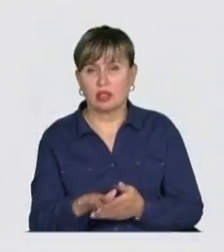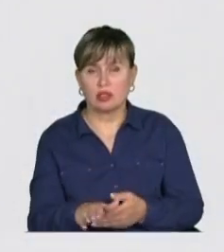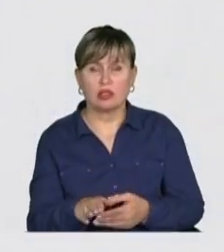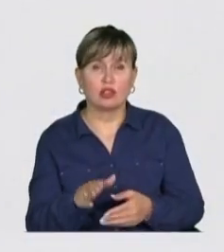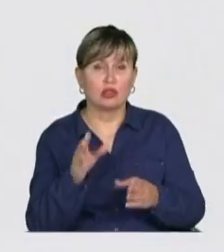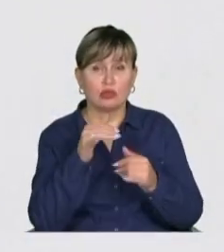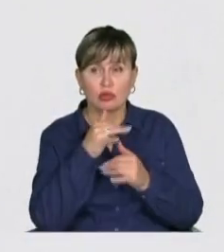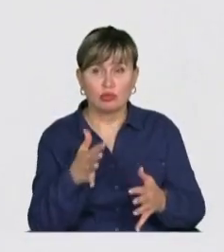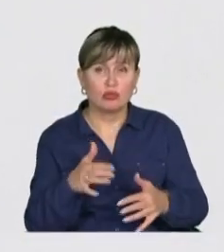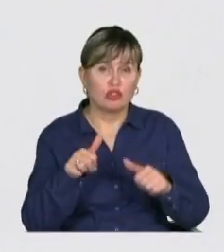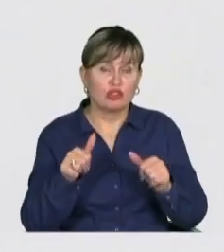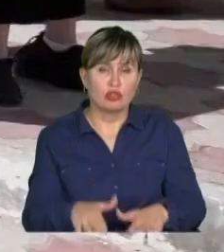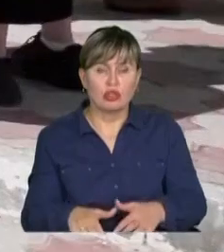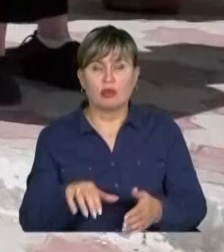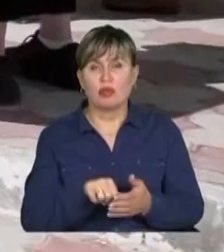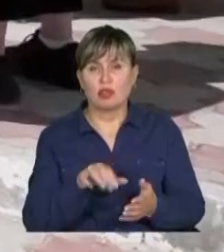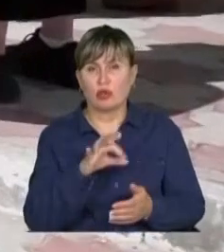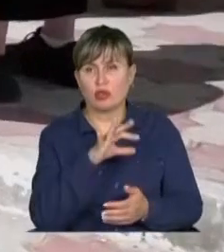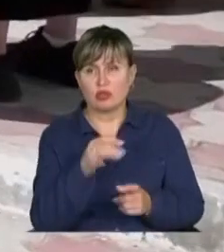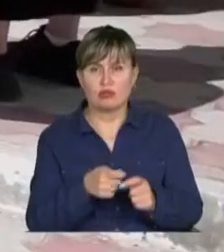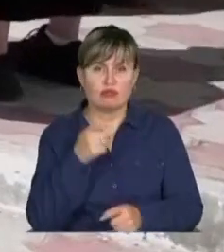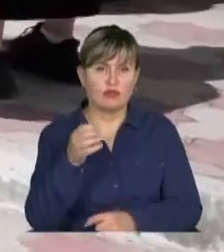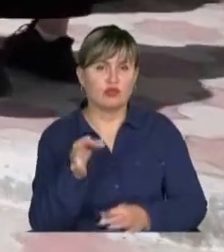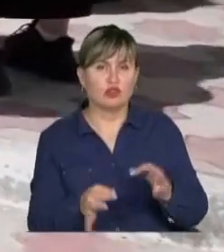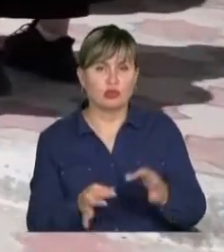сумев прийти к решению, представители ОСИ подали на них в